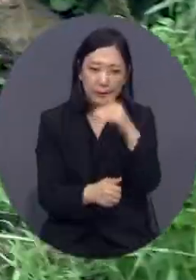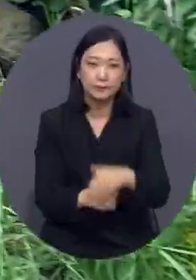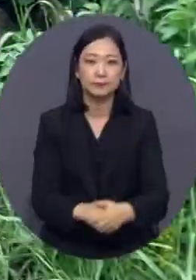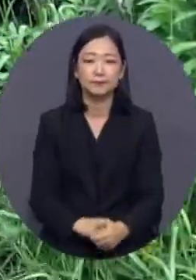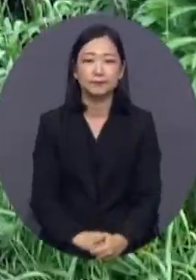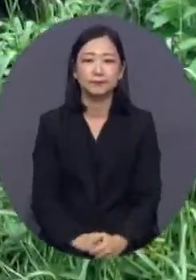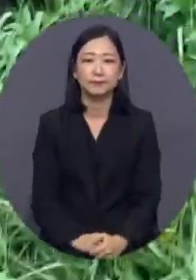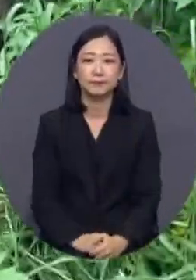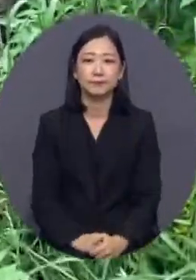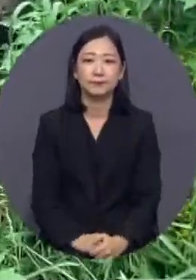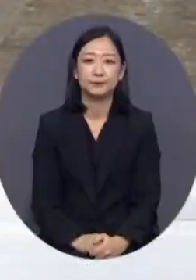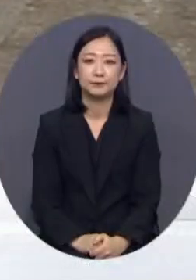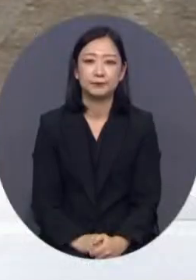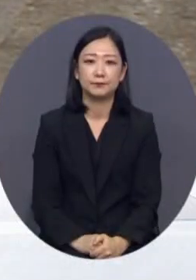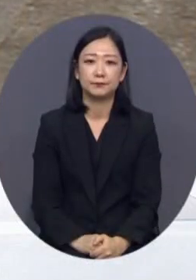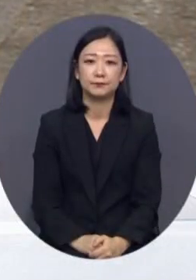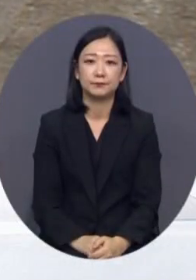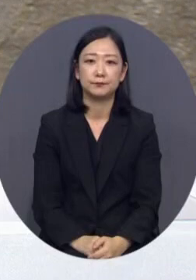했습니다